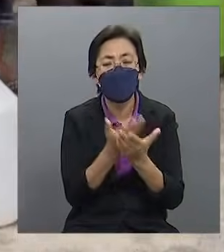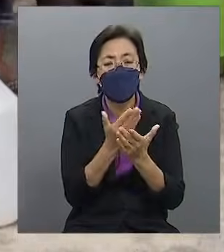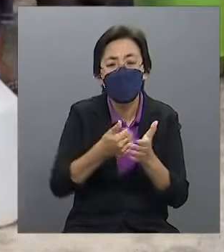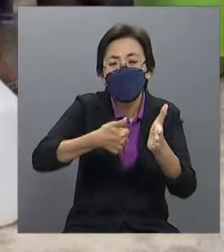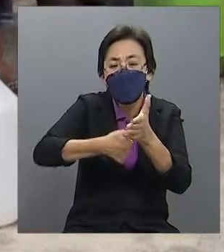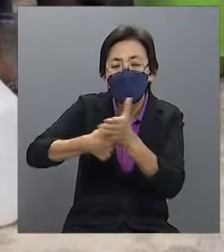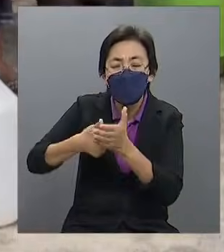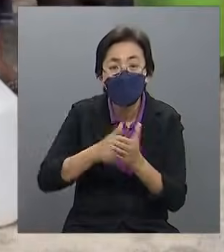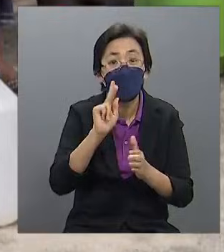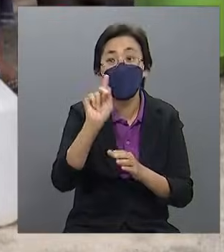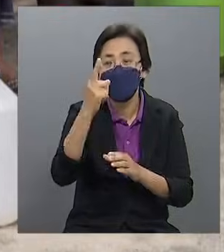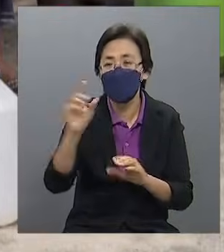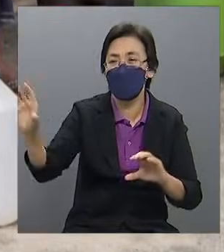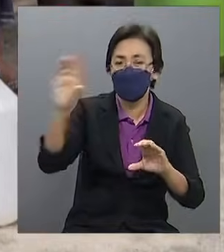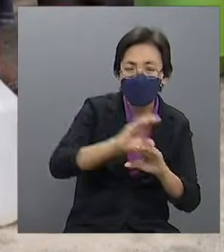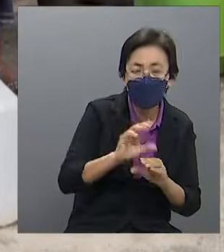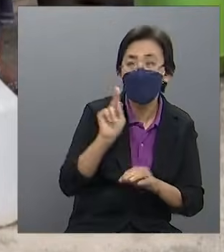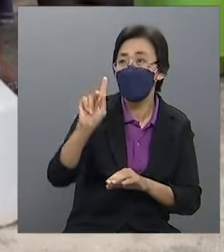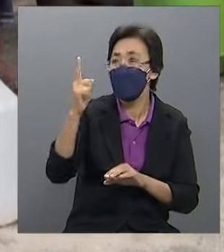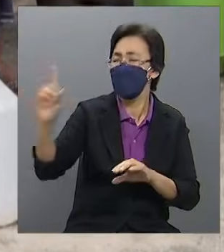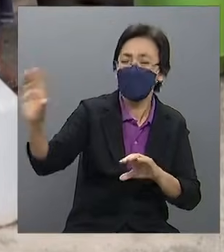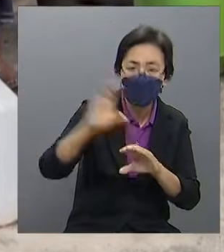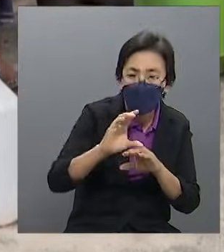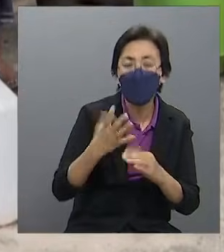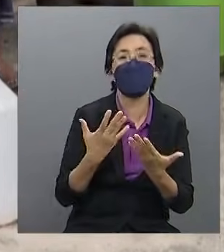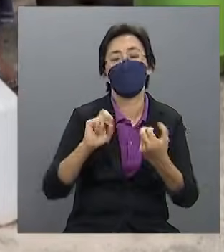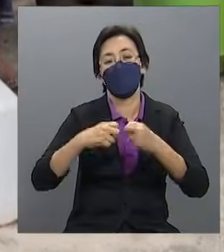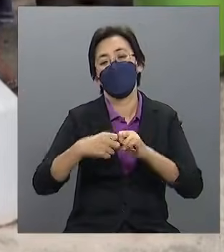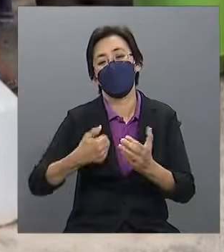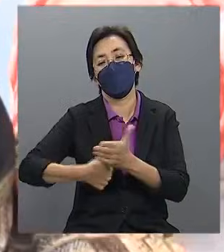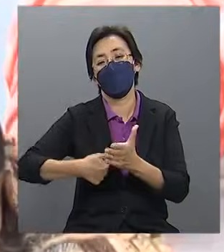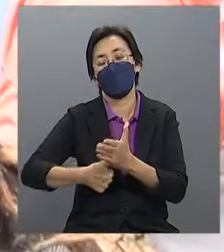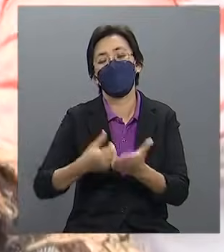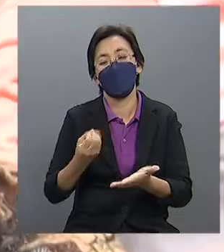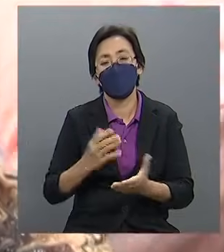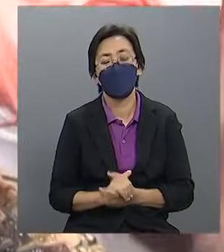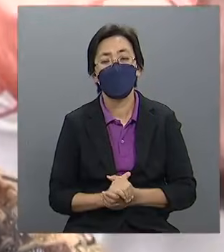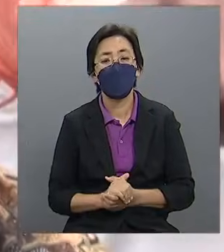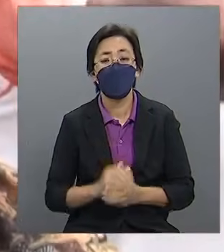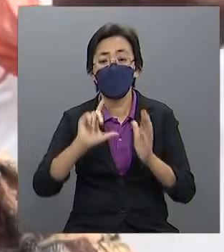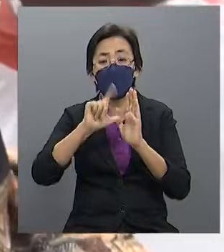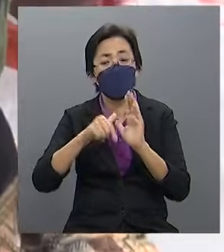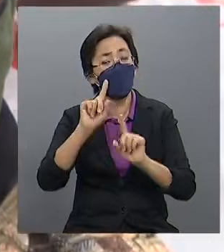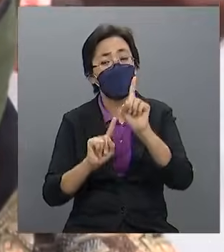ะหนี้เก่าค่ะนักวิเคราะห์จำนวนหนึ่งมองว่าศรีลังกาไม่ได้ประเมินศักยภาพของตัวเองในการใช้เ